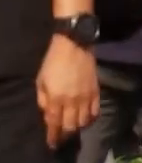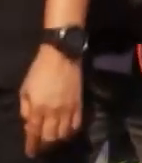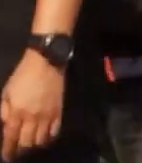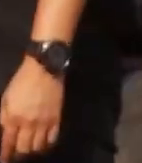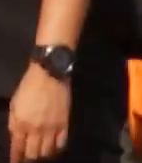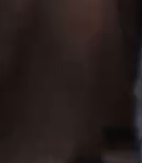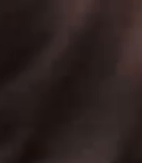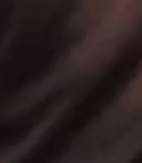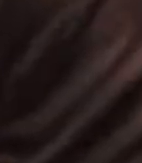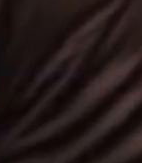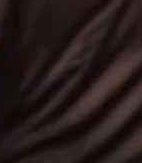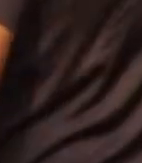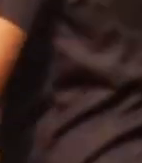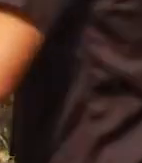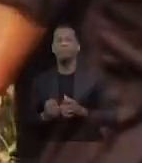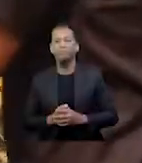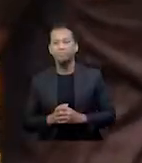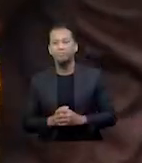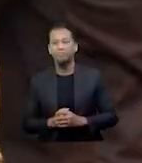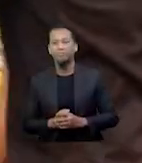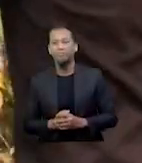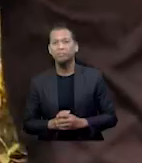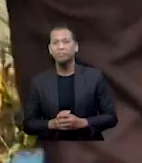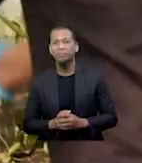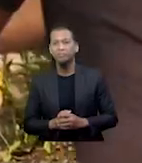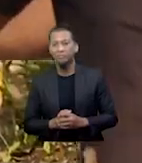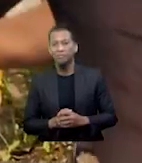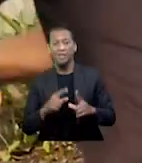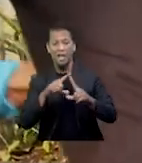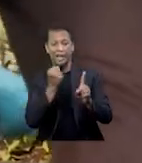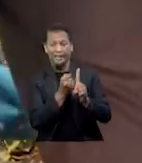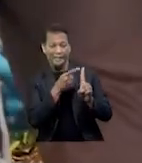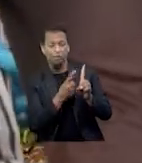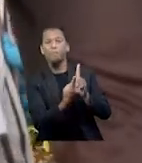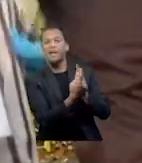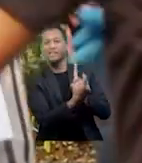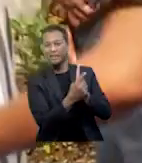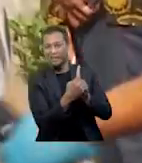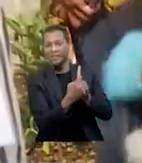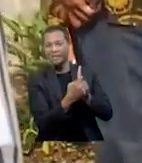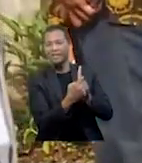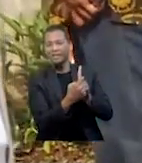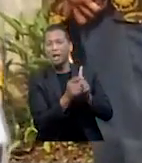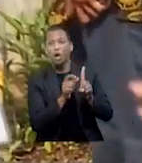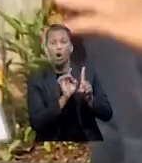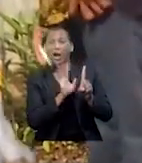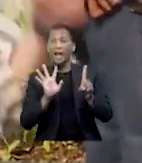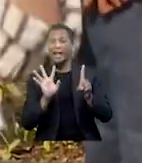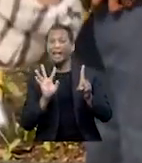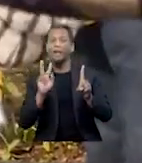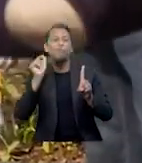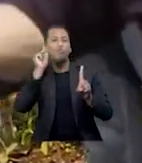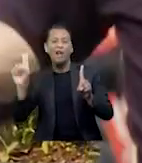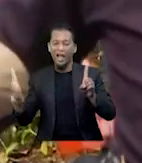Jakarta Selatan. Sementara AG kekasih Mario digantikan pemeran pengganti karena masih di bawah umur. Dua saksi kunci